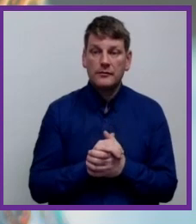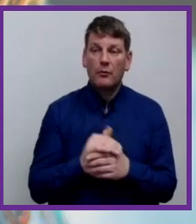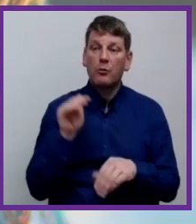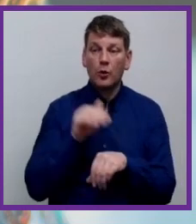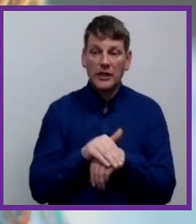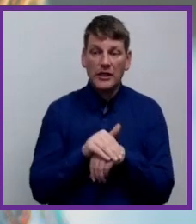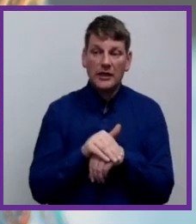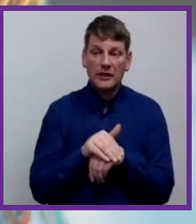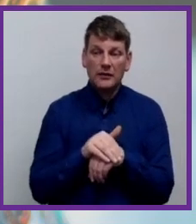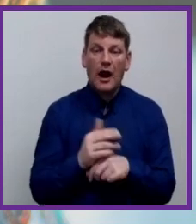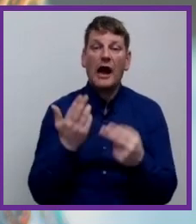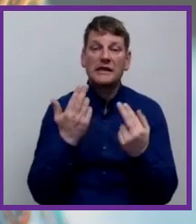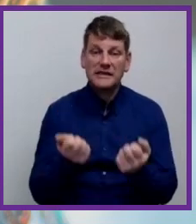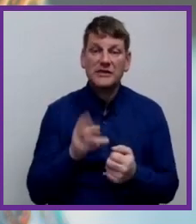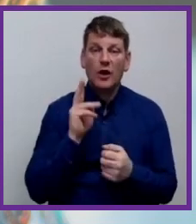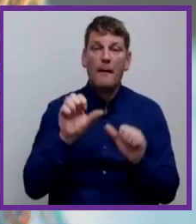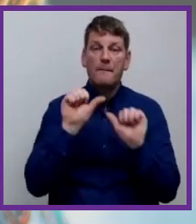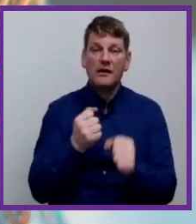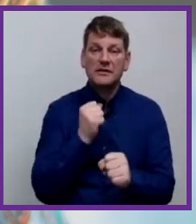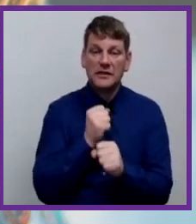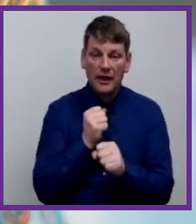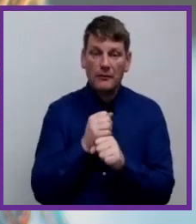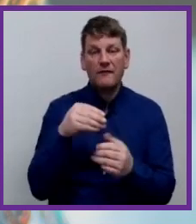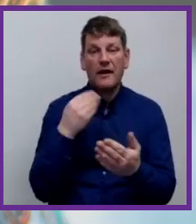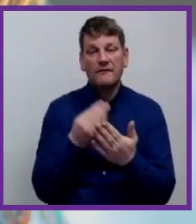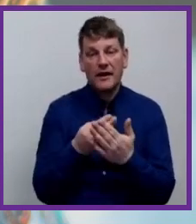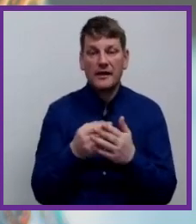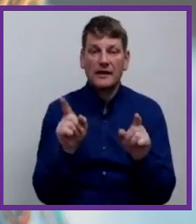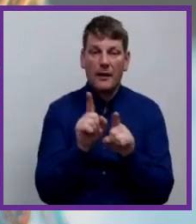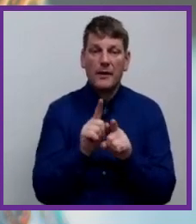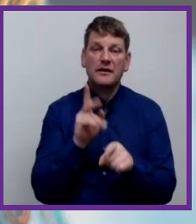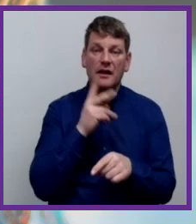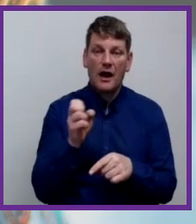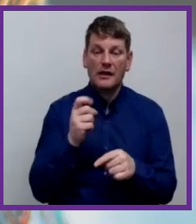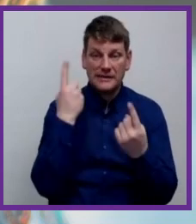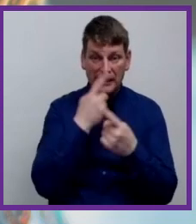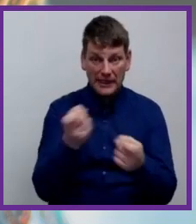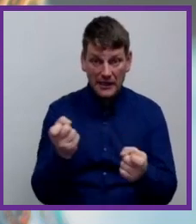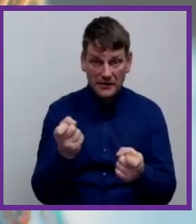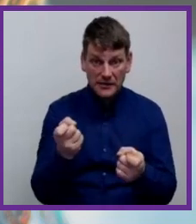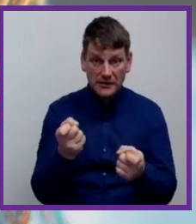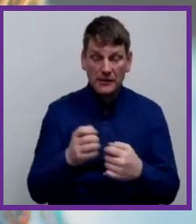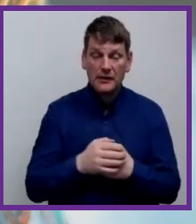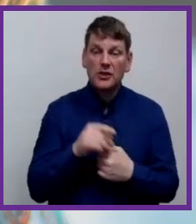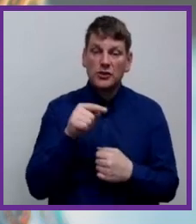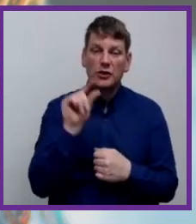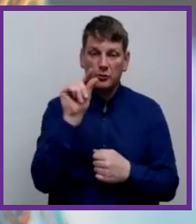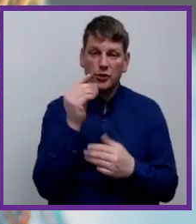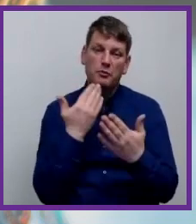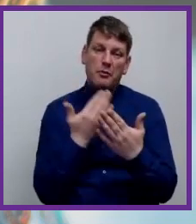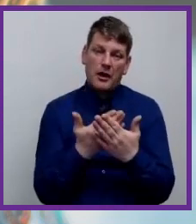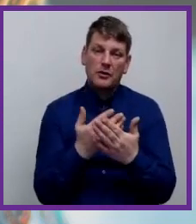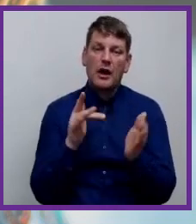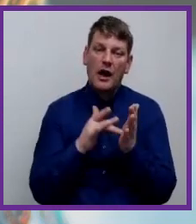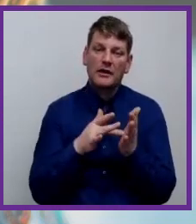būtībā atzīstot, ka mākslas darbu var vērtēt tāpat kā ziņas, jo šeit nedaudz ilustrējot,